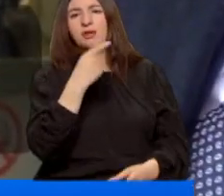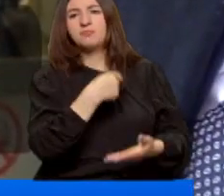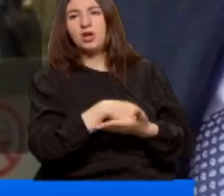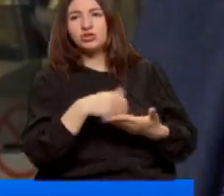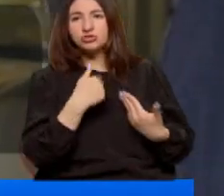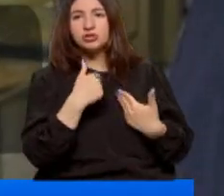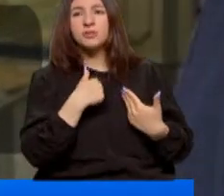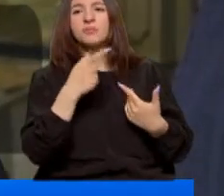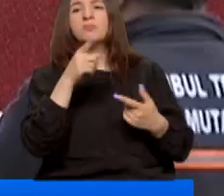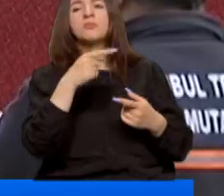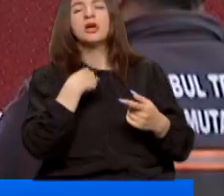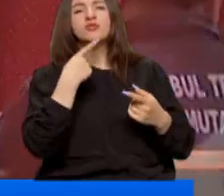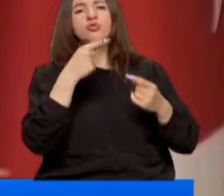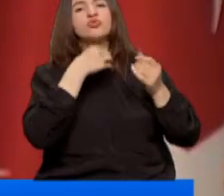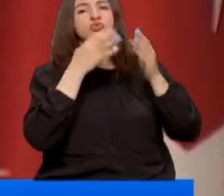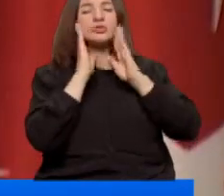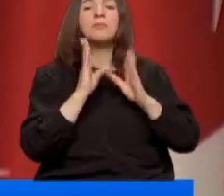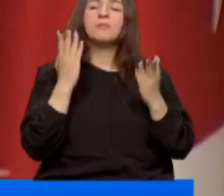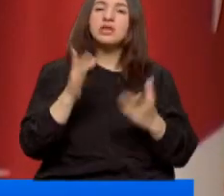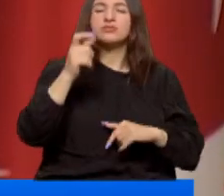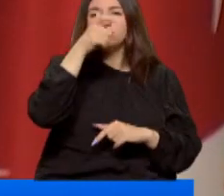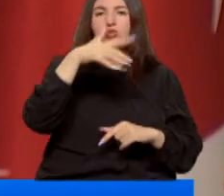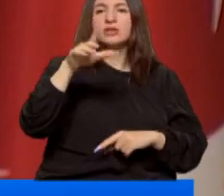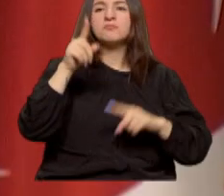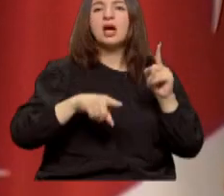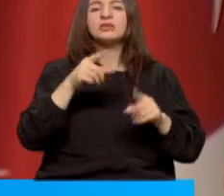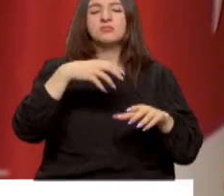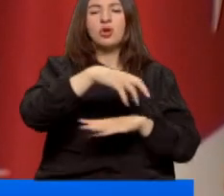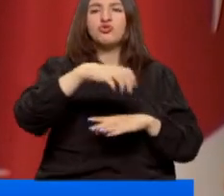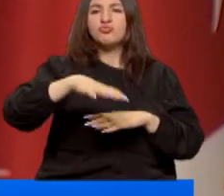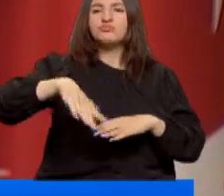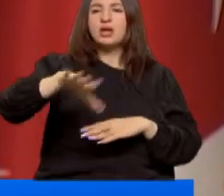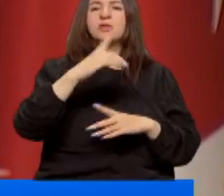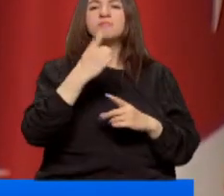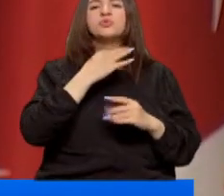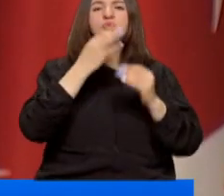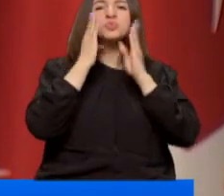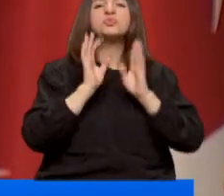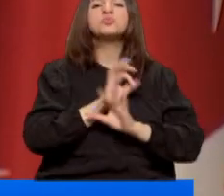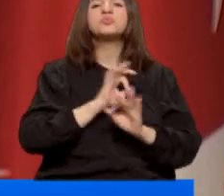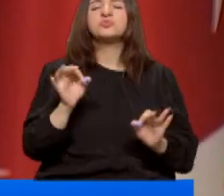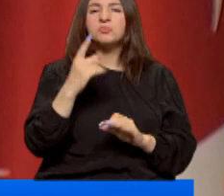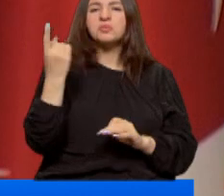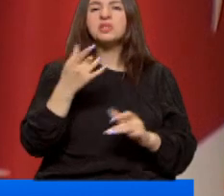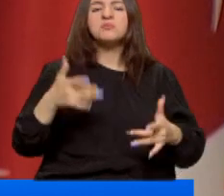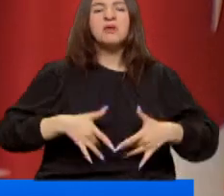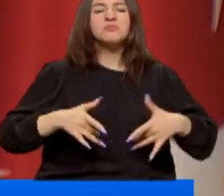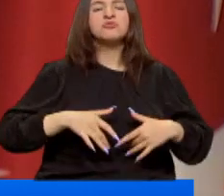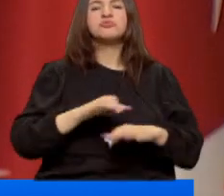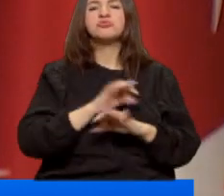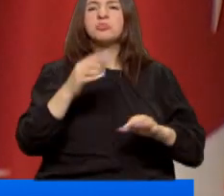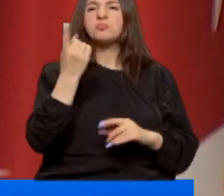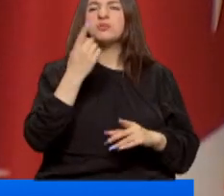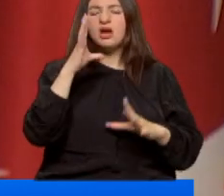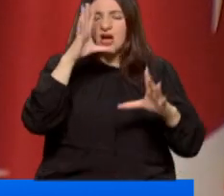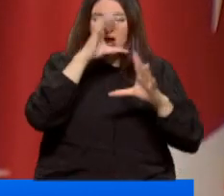maaşı. Bana diyorlar şükre. Maalesef ülkemizde bazı kesimlerde bir şükürsüzlük, bir tatminsizlik,